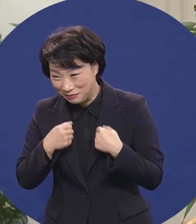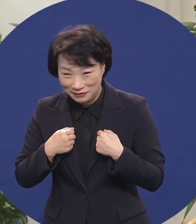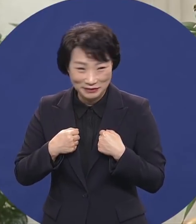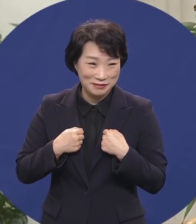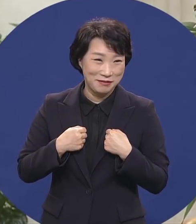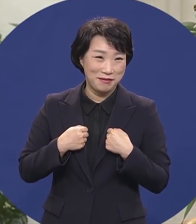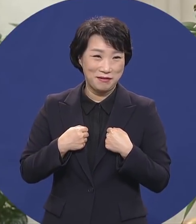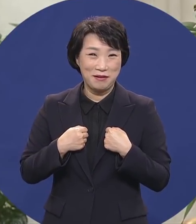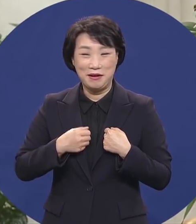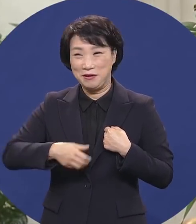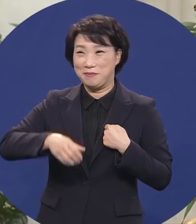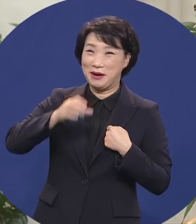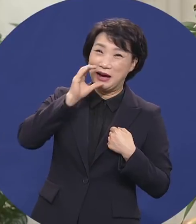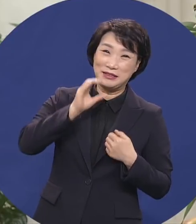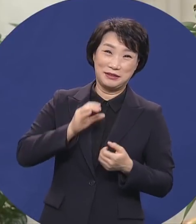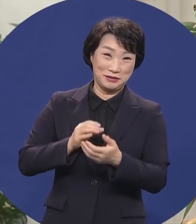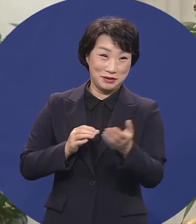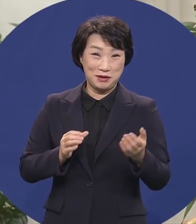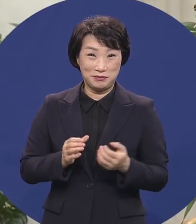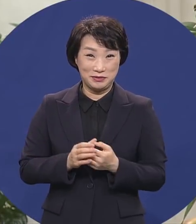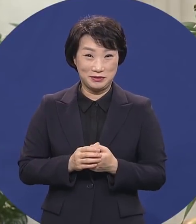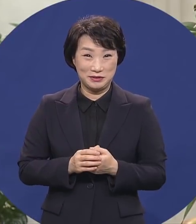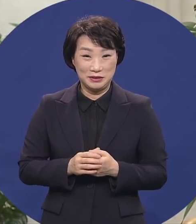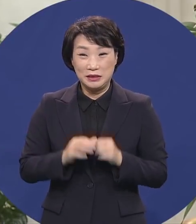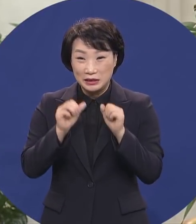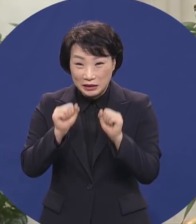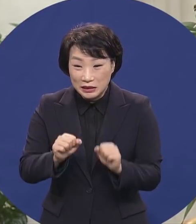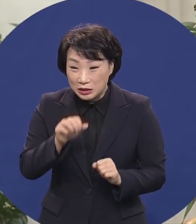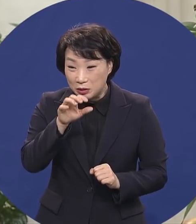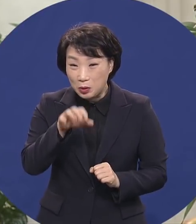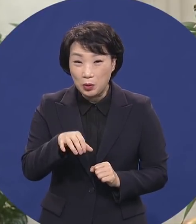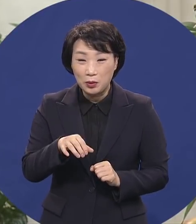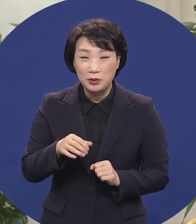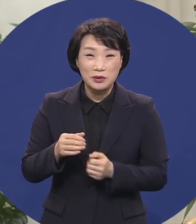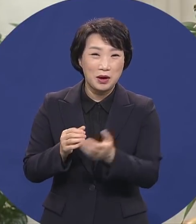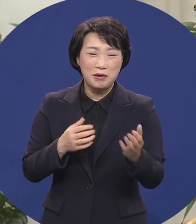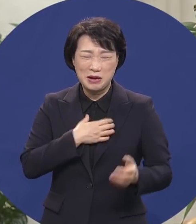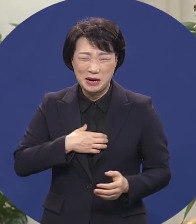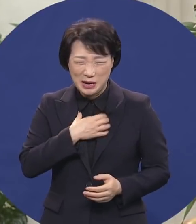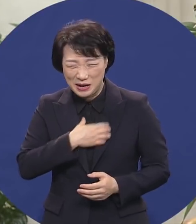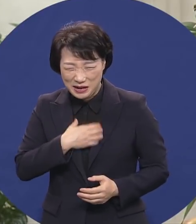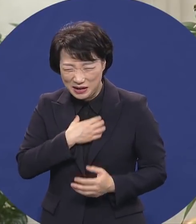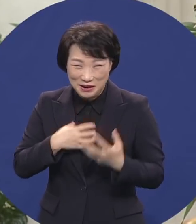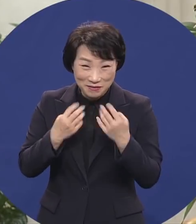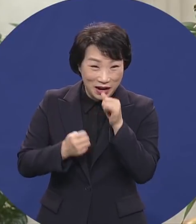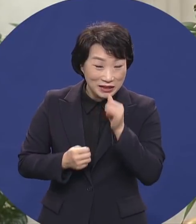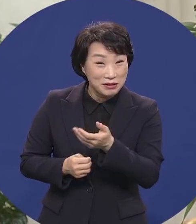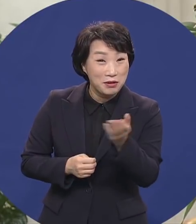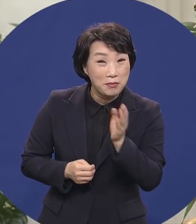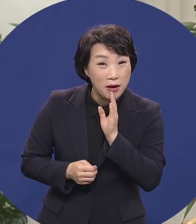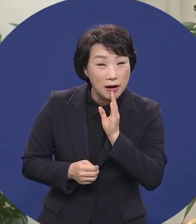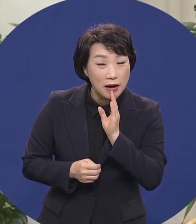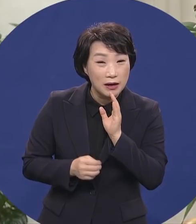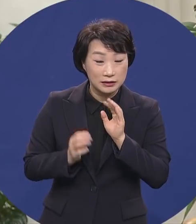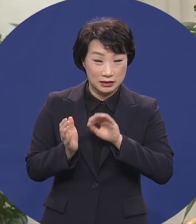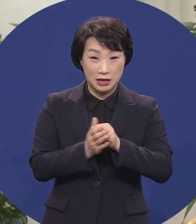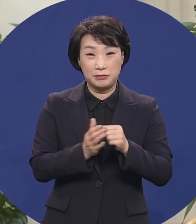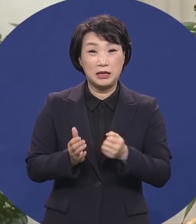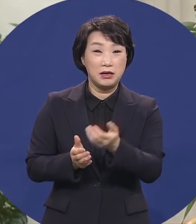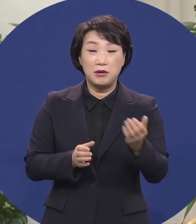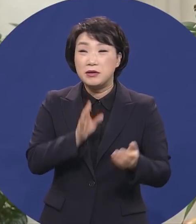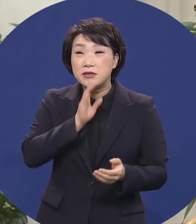거, 마시는 거, 거주하는 거, 이것 때문에 신령한 영적